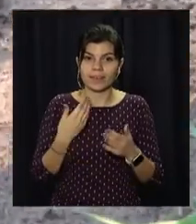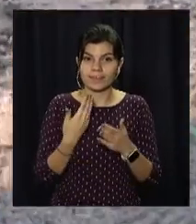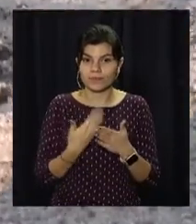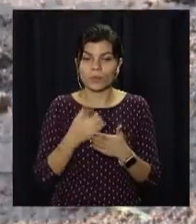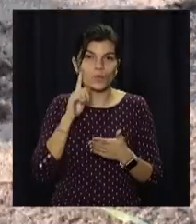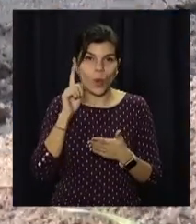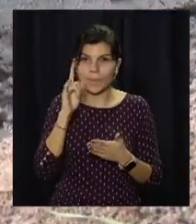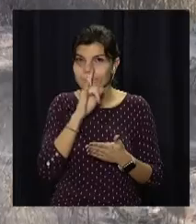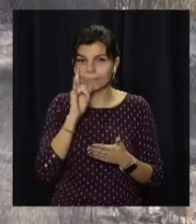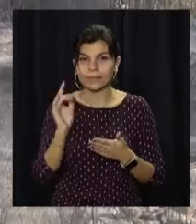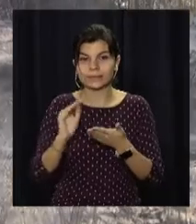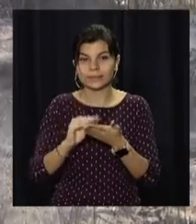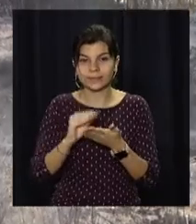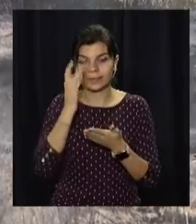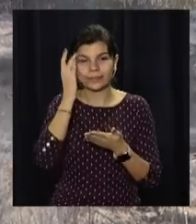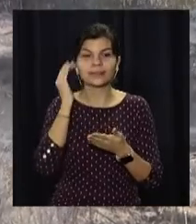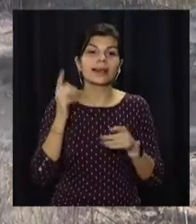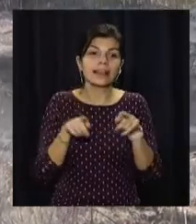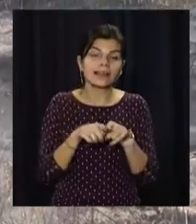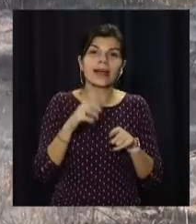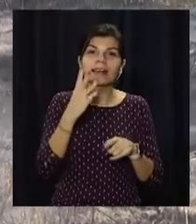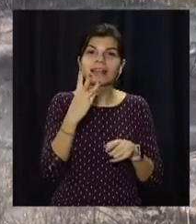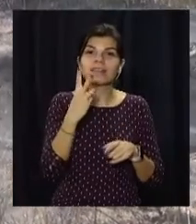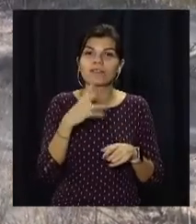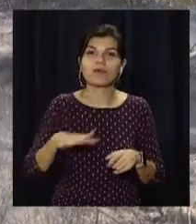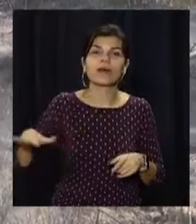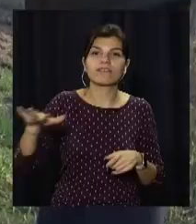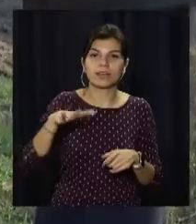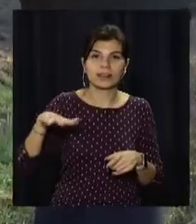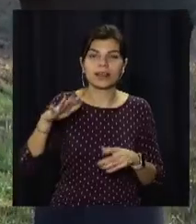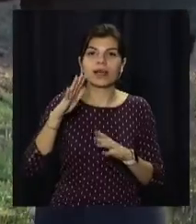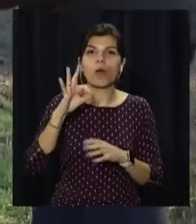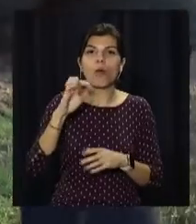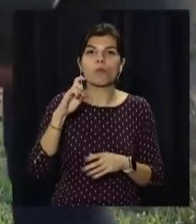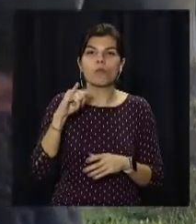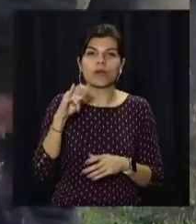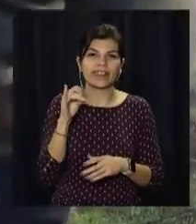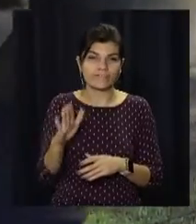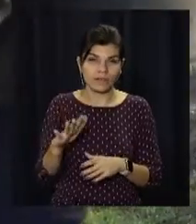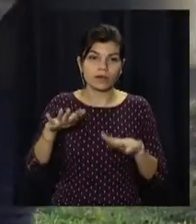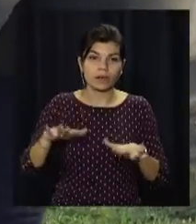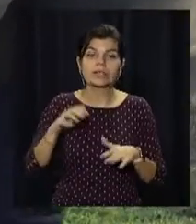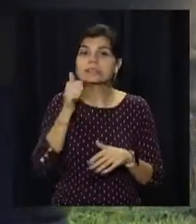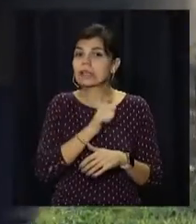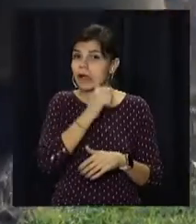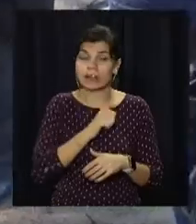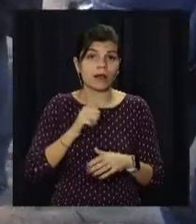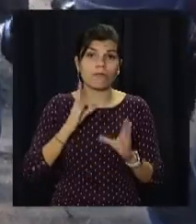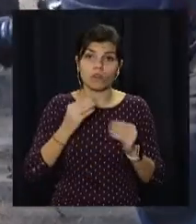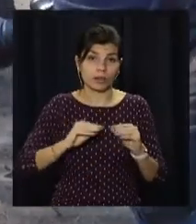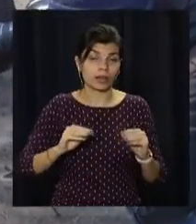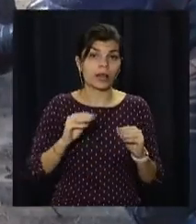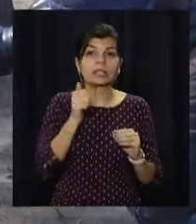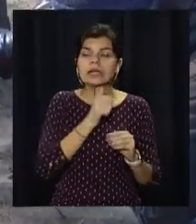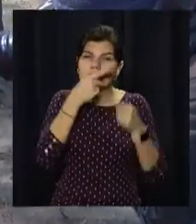життя залишили. Саме так на 32-му кварталі Обухівського лісу садять сосни. Секретів у посадці немає, кажуть лісовики.